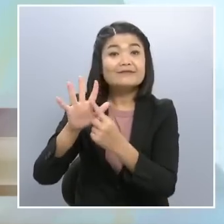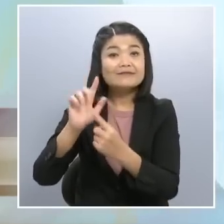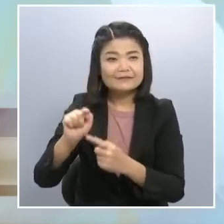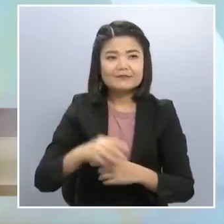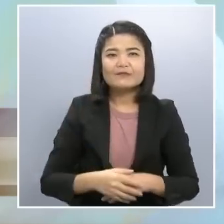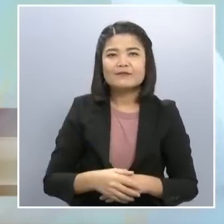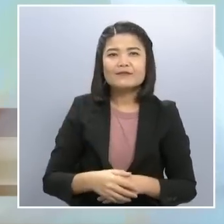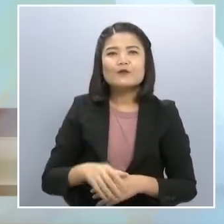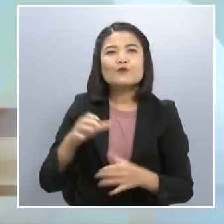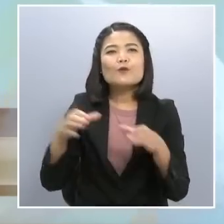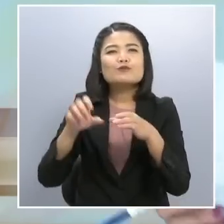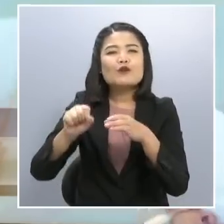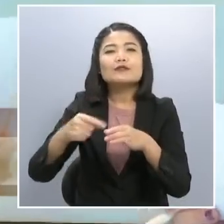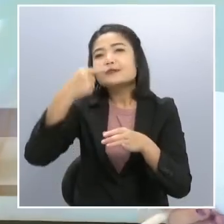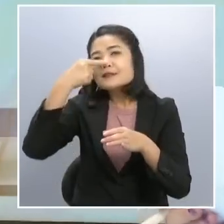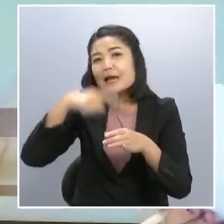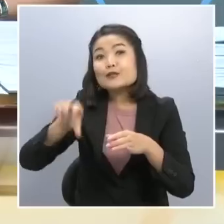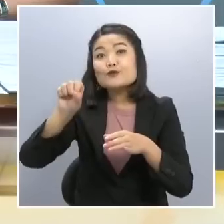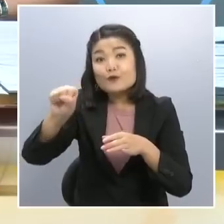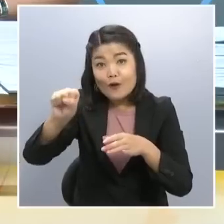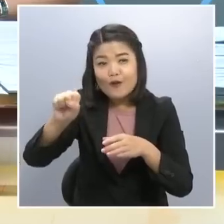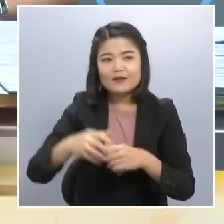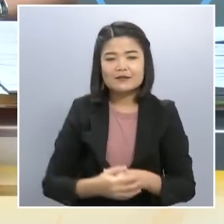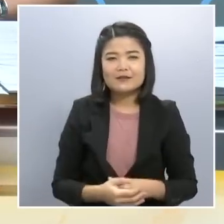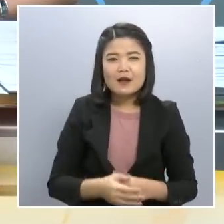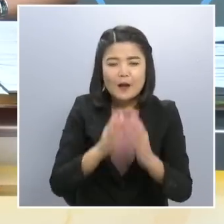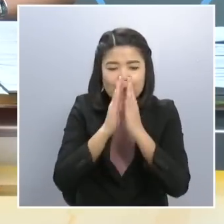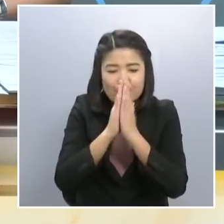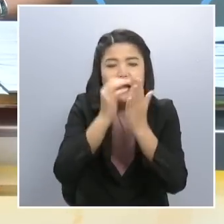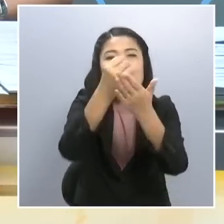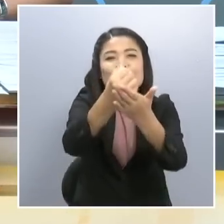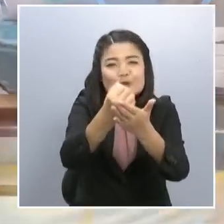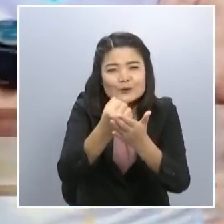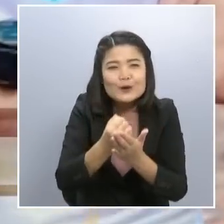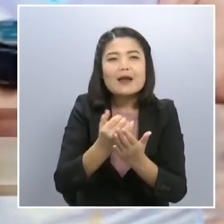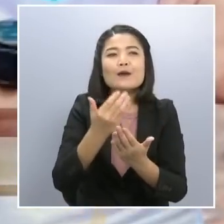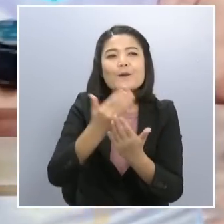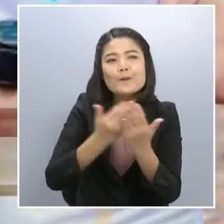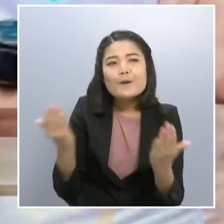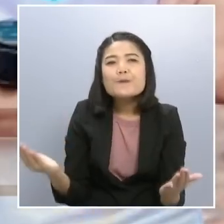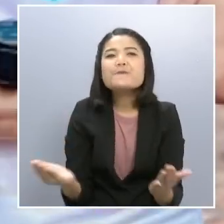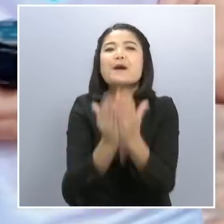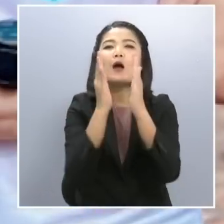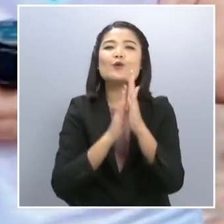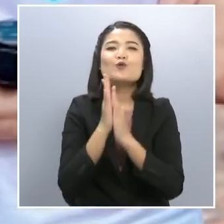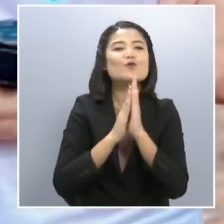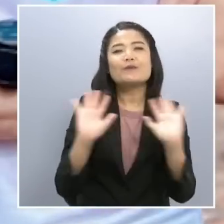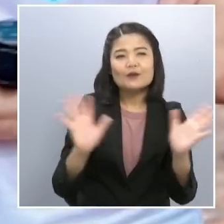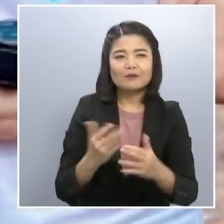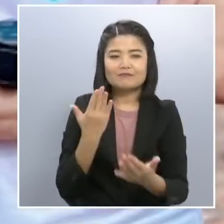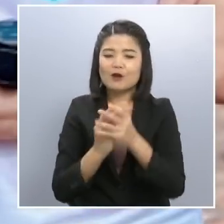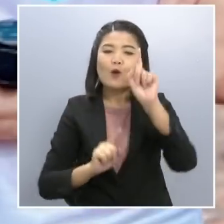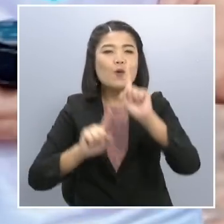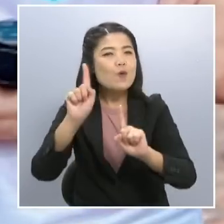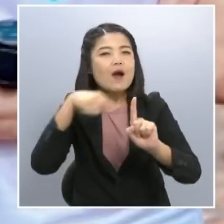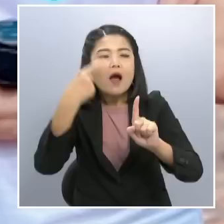ย ค่ะ เมื่อวานนี้ทวิตเรื่องนี ้สายมูยังเป็นใจถูกหวยแบบไม่ต้องลุ้นรอดหุ้นแบบไม่ต้